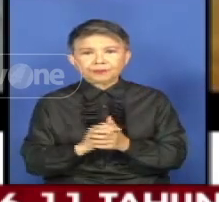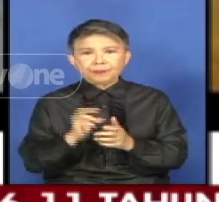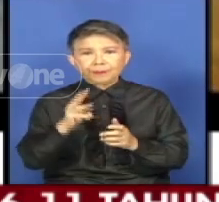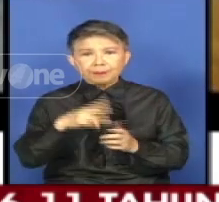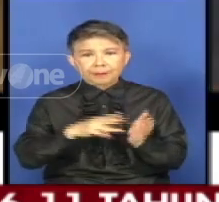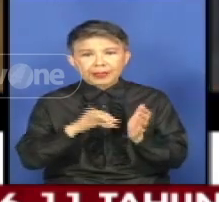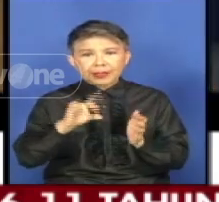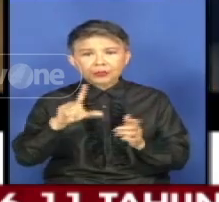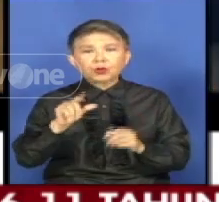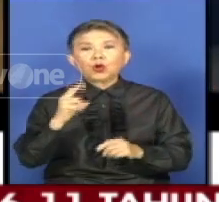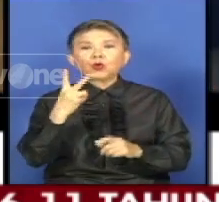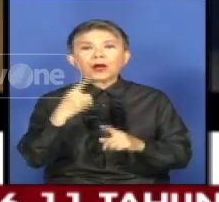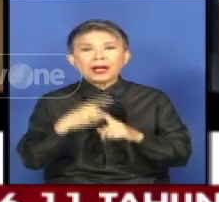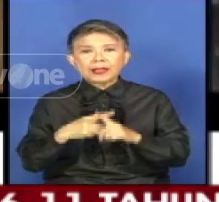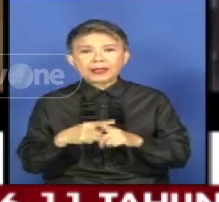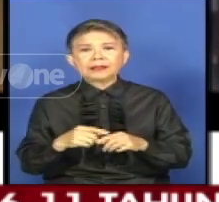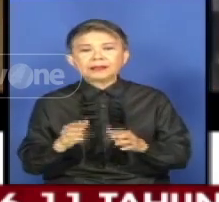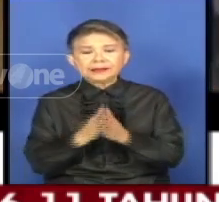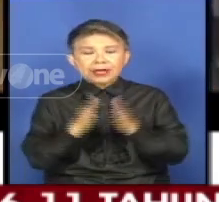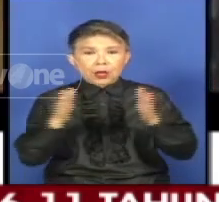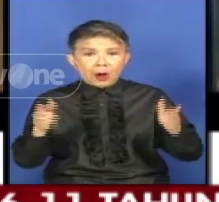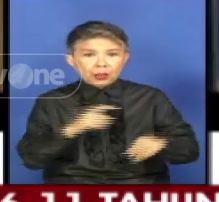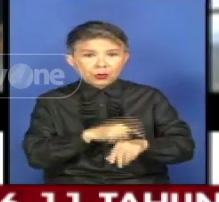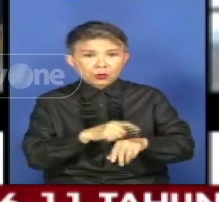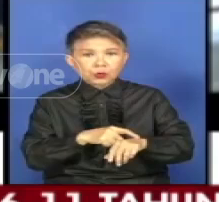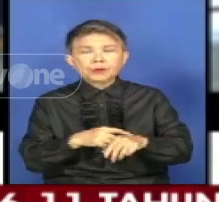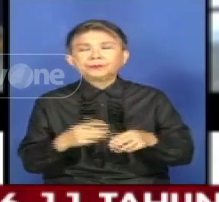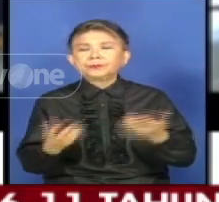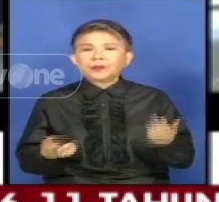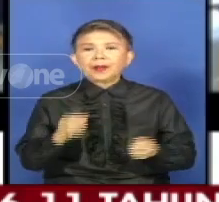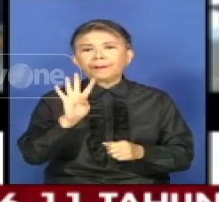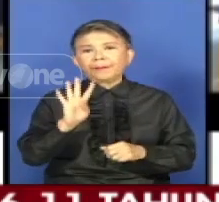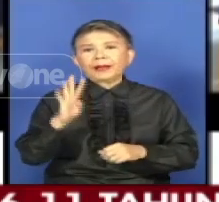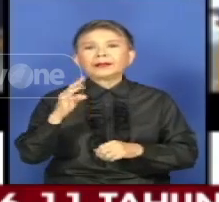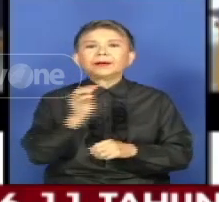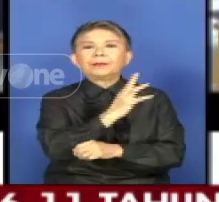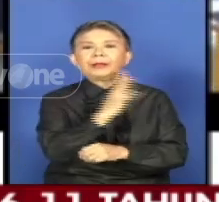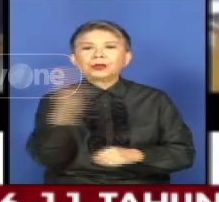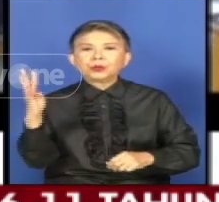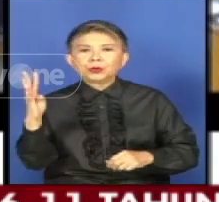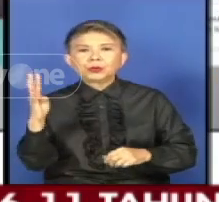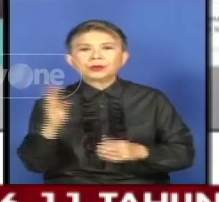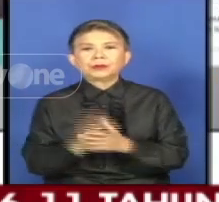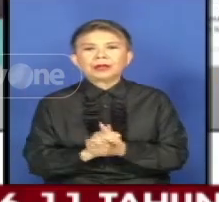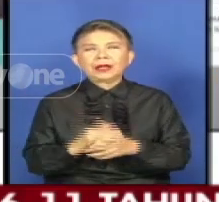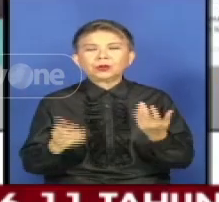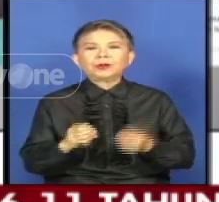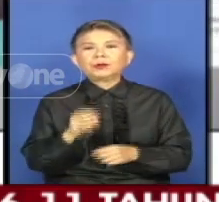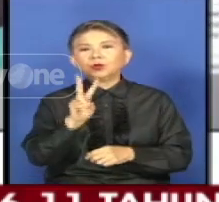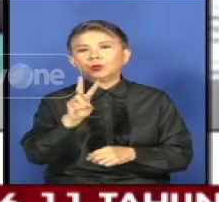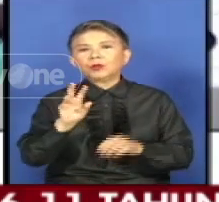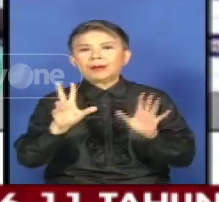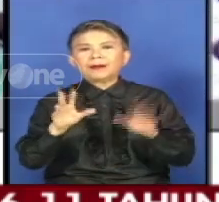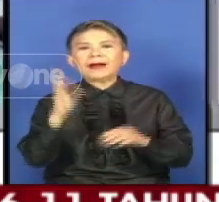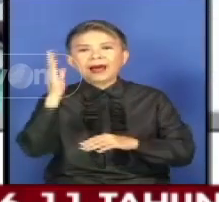dilakukan sebanyak 2 kali, yakni dengan jangka waktu ataupun interval selama minimal 28 hari.